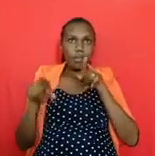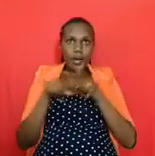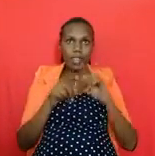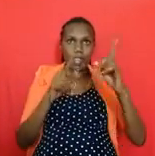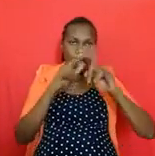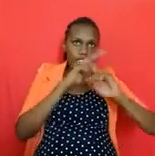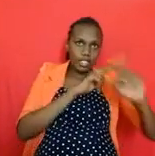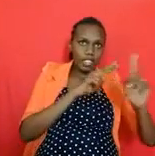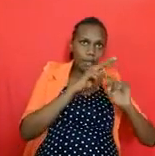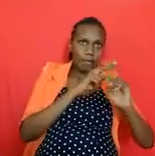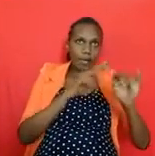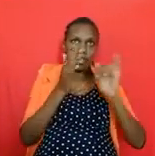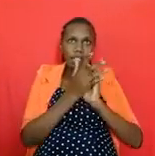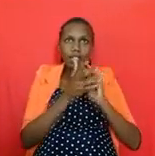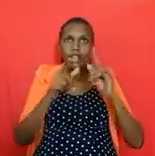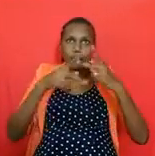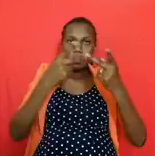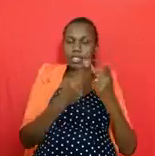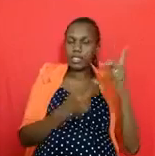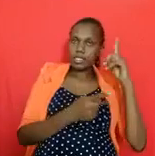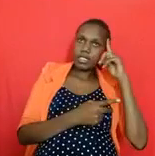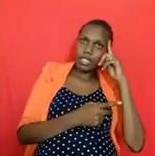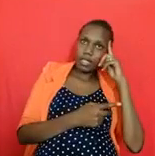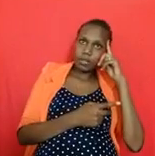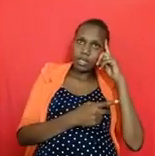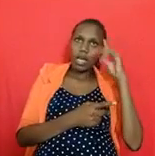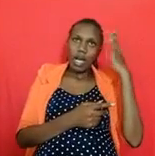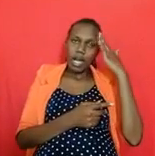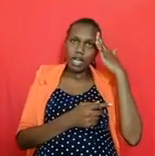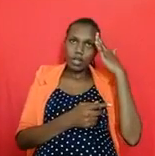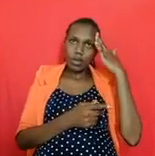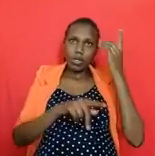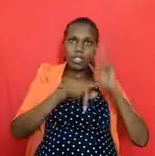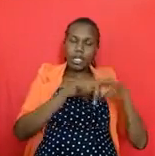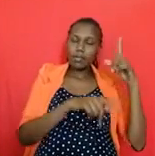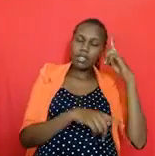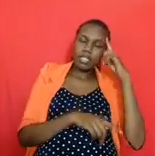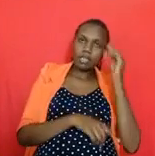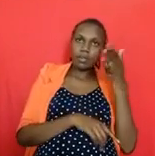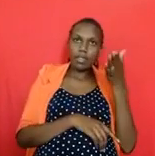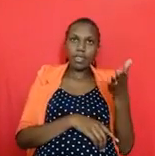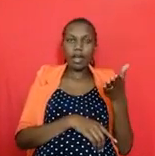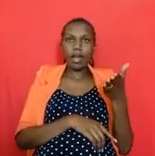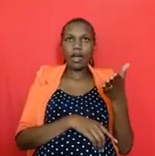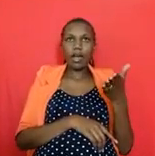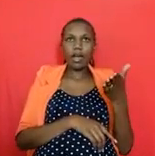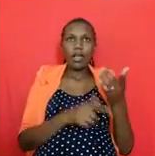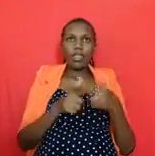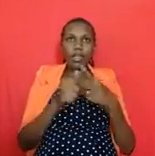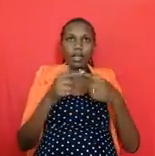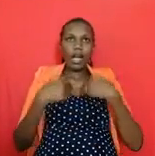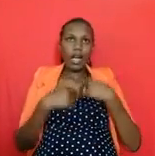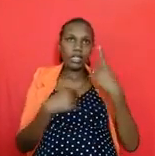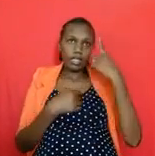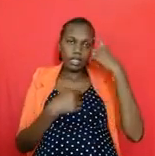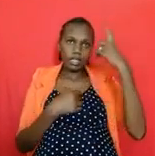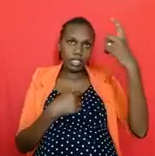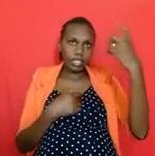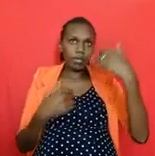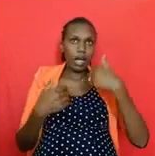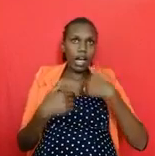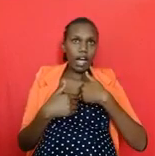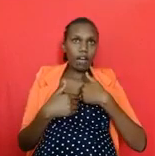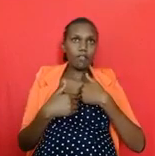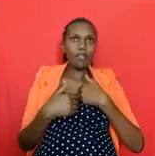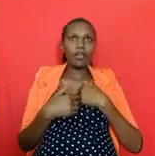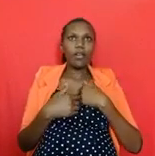akĩũra nĩgetha harĩa akomire nĩ ndĩretĩkia nĩ tũĩ akoma rĩ nĩagĩire na kĩroto na mũraika